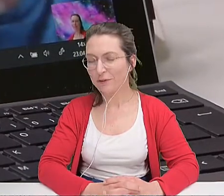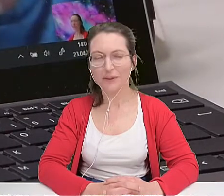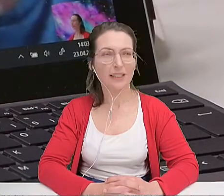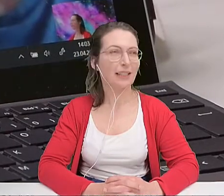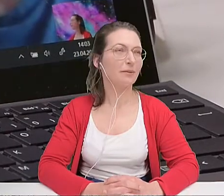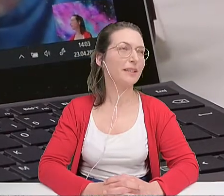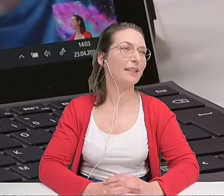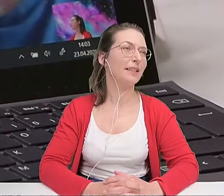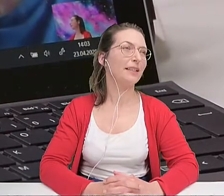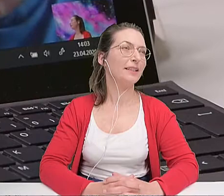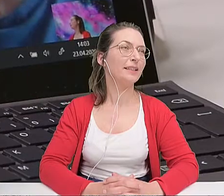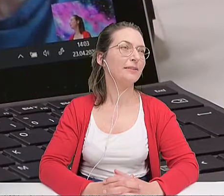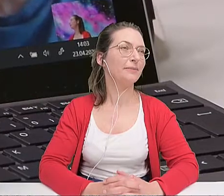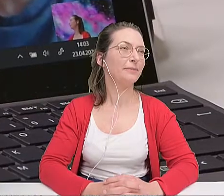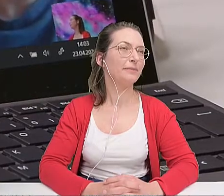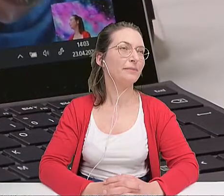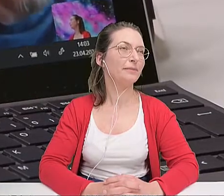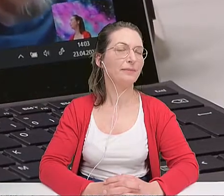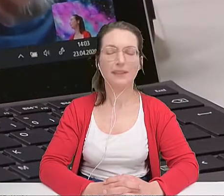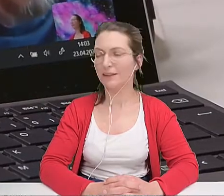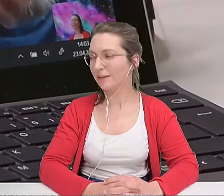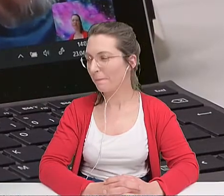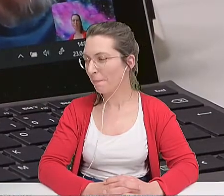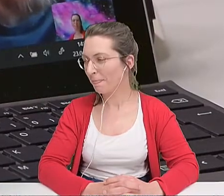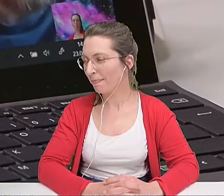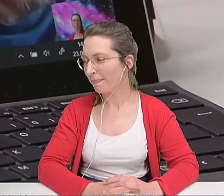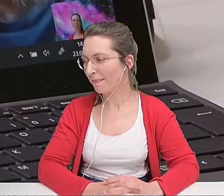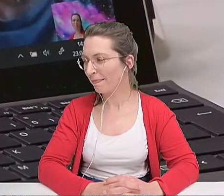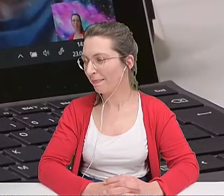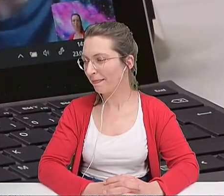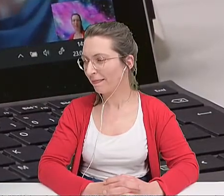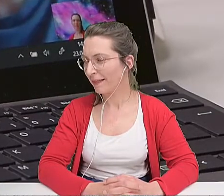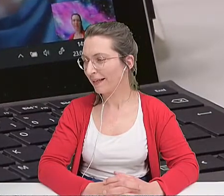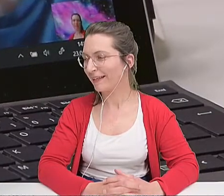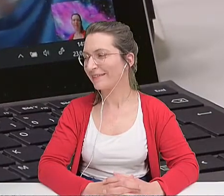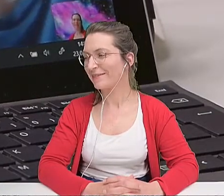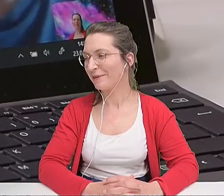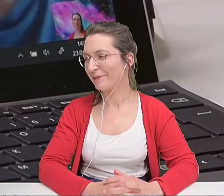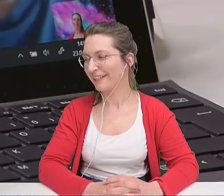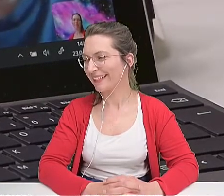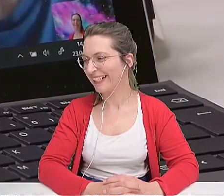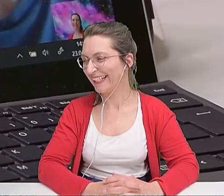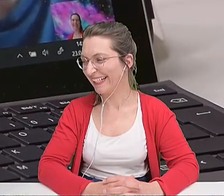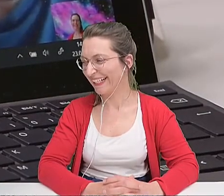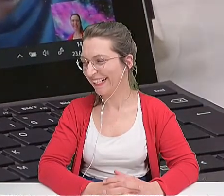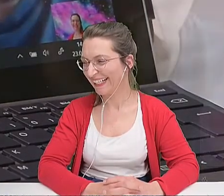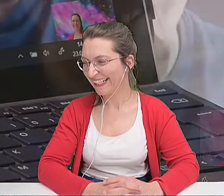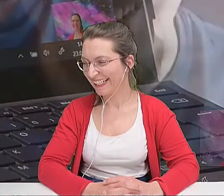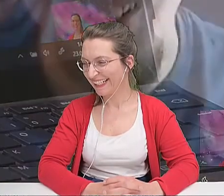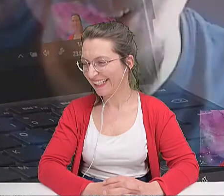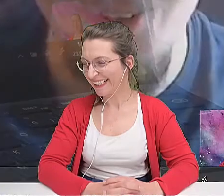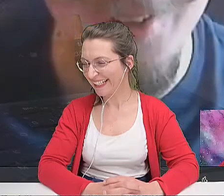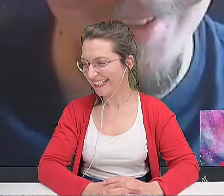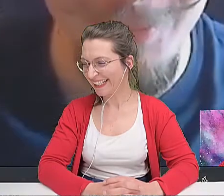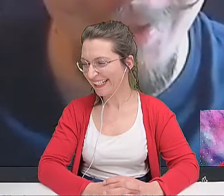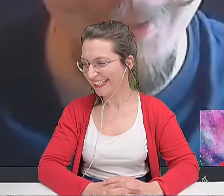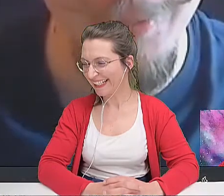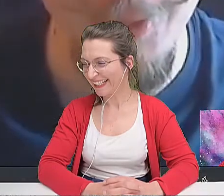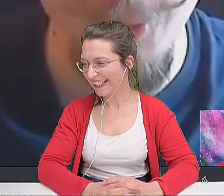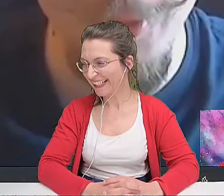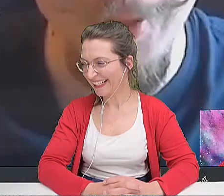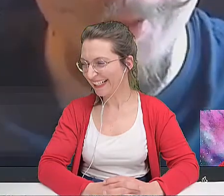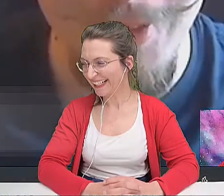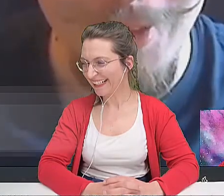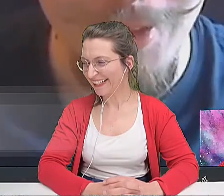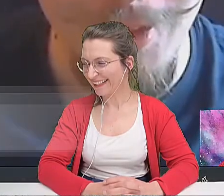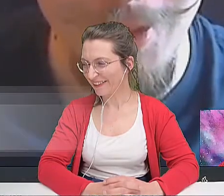Robert, wir hören dich, glaube ich, gerade gar nicht. Nee? Ja, ich sitze zu Hause. Perfekt. Genau, hinten sieht man, glaube ich,